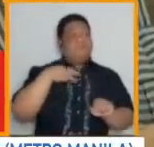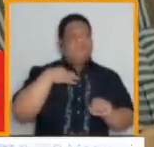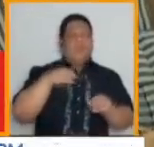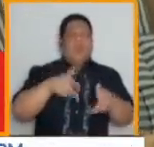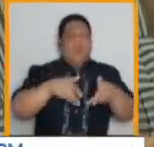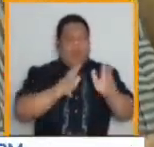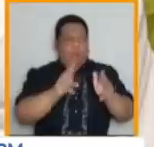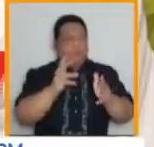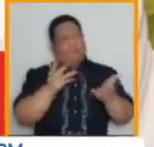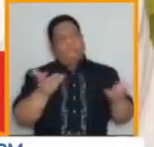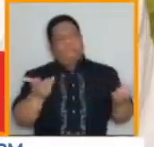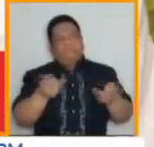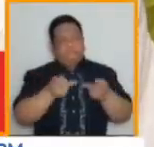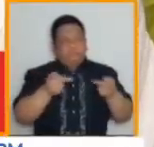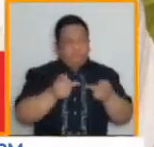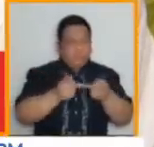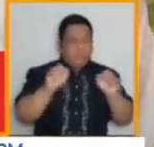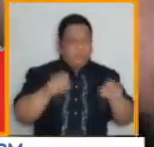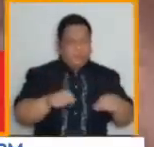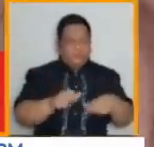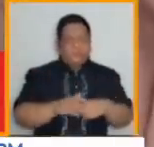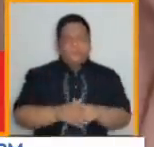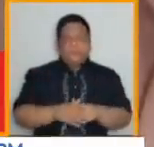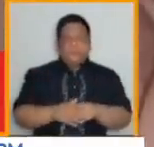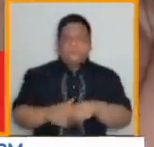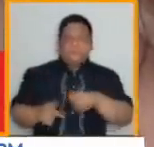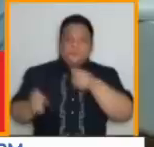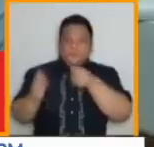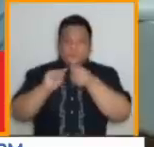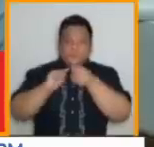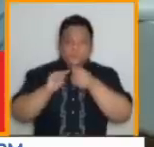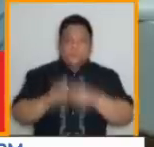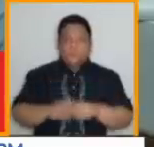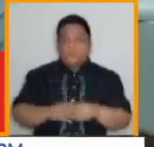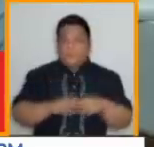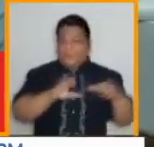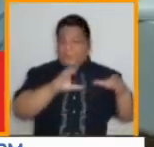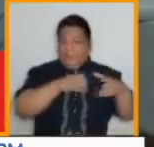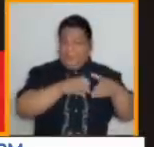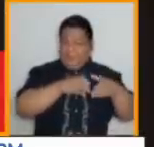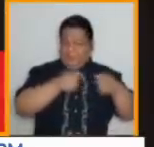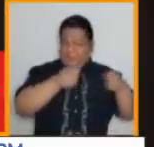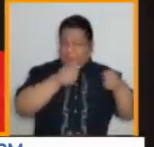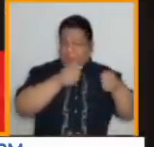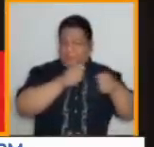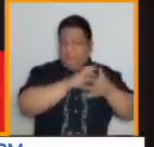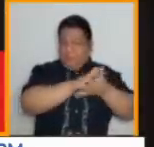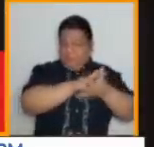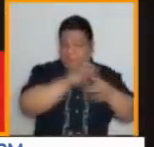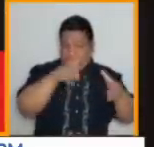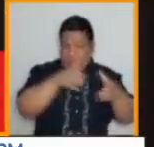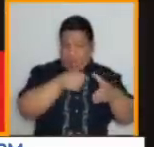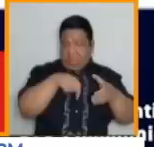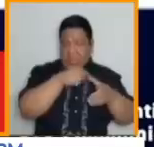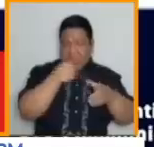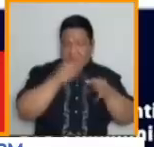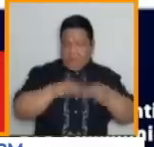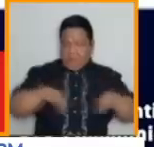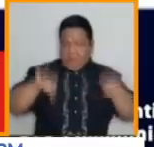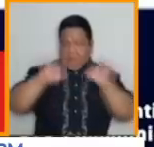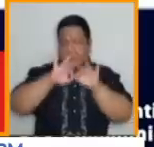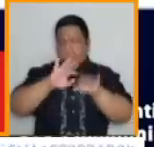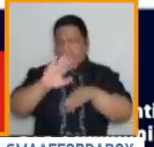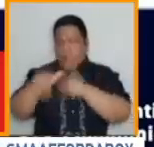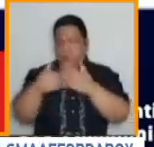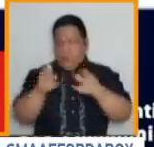Force Against COVID-19 na mahalaga mabakunahan ang target population sa Pebrero bago magsimula ang campaign period sa election 2022. Sa